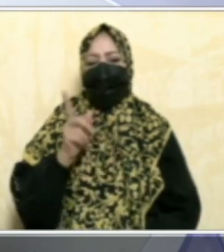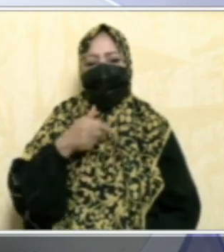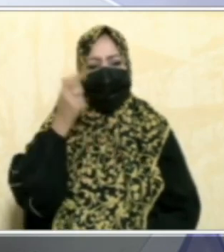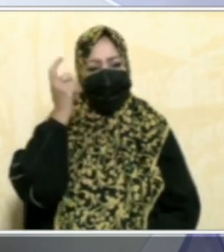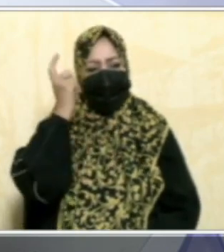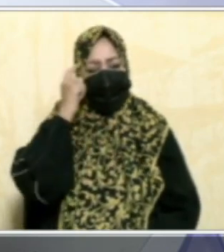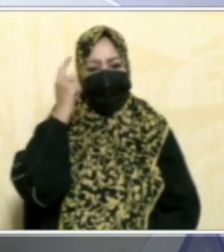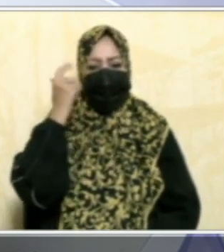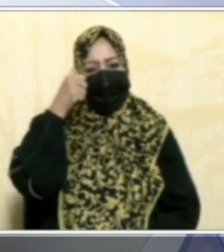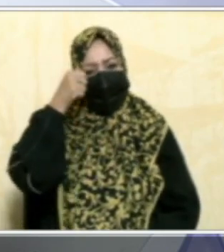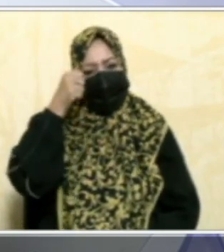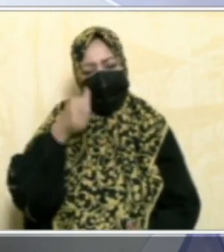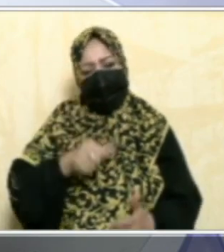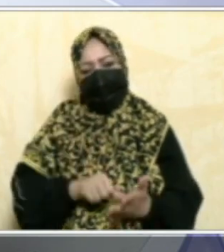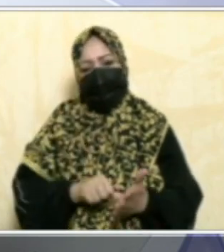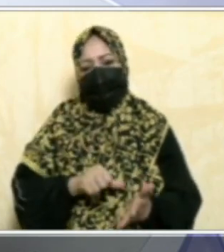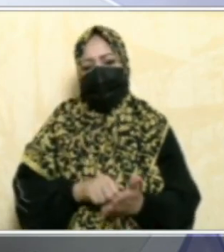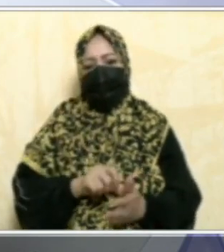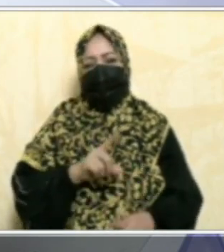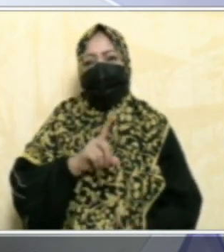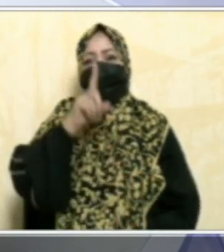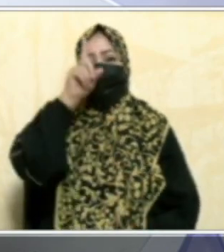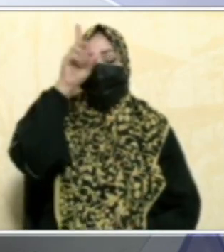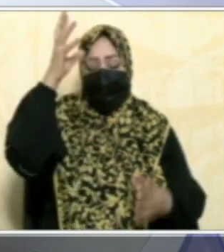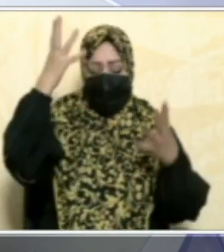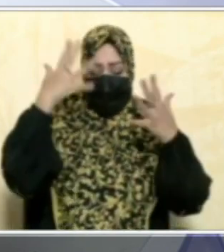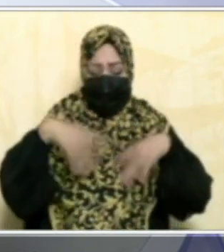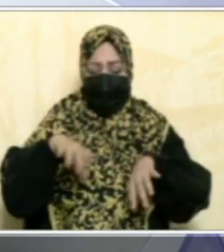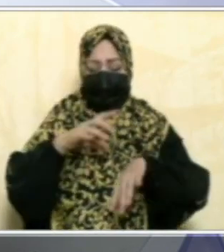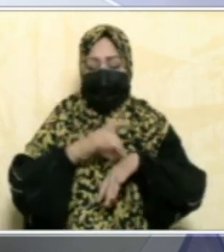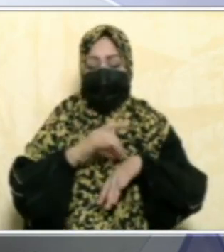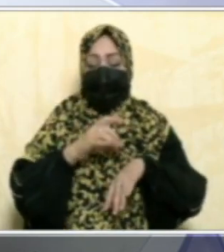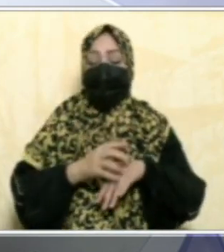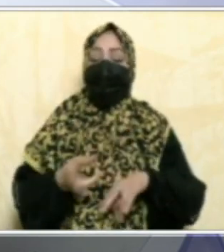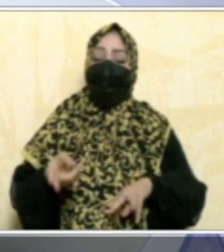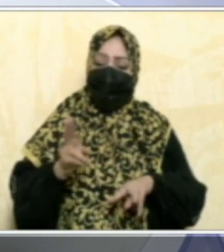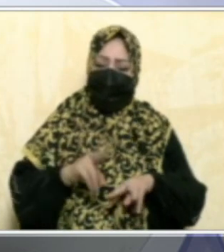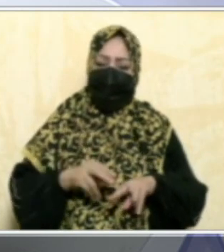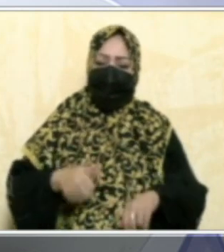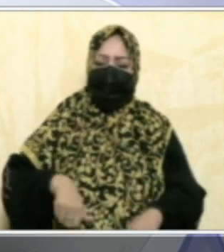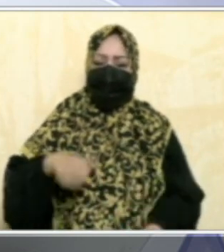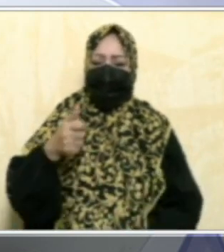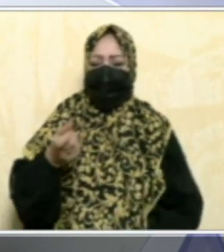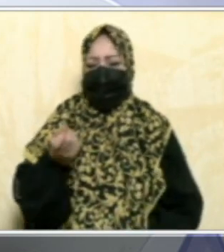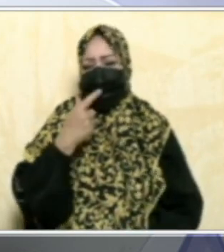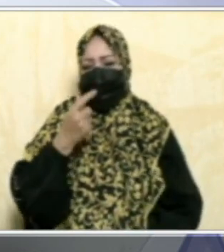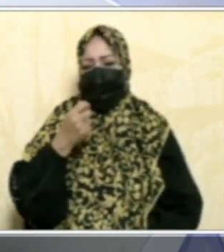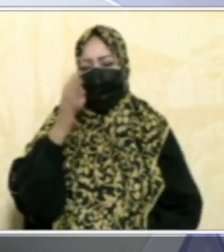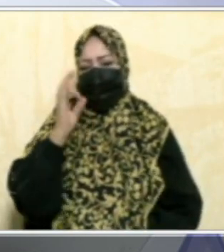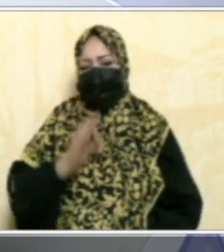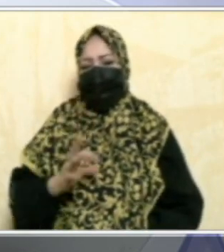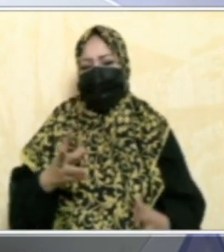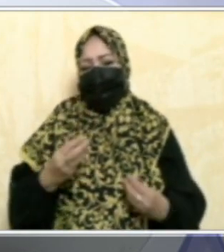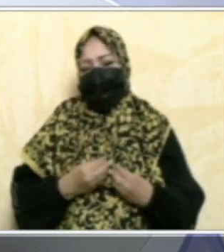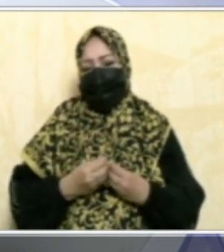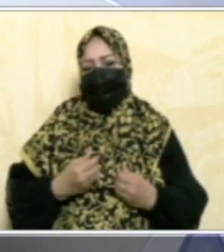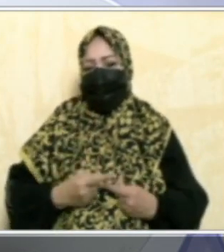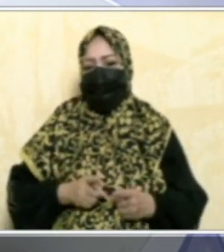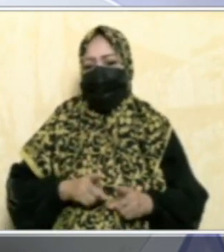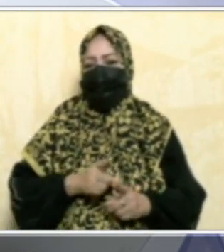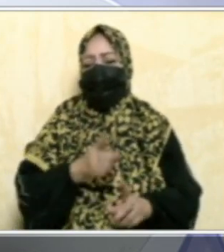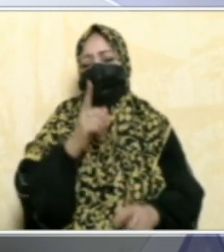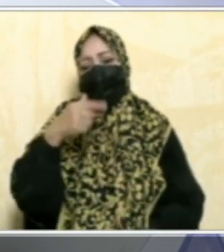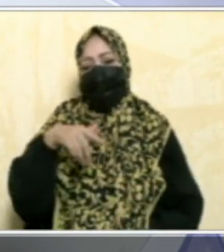ينزل داء إلا وأنزل له دواء، علمه من علمه وجهله من جهله. فيا عباد الله